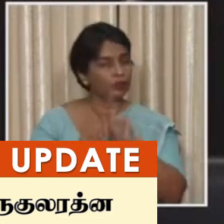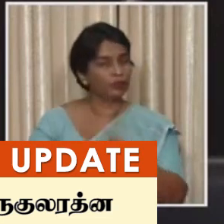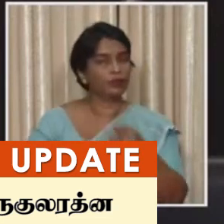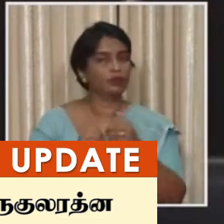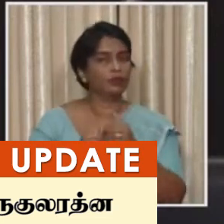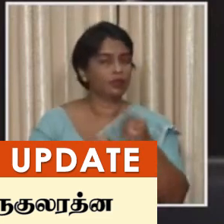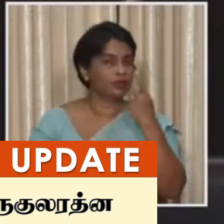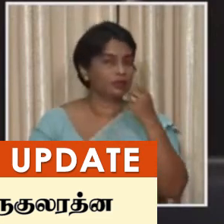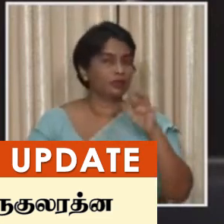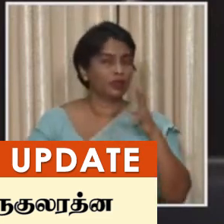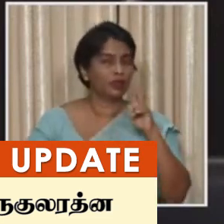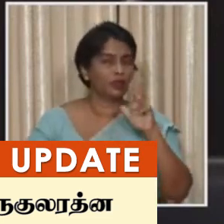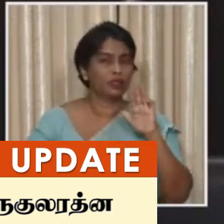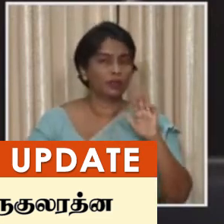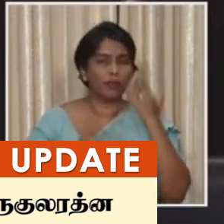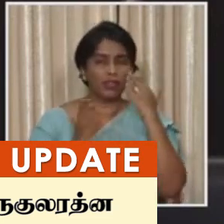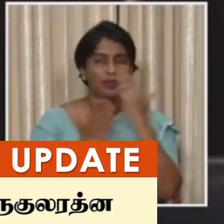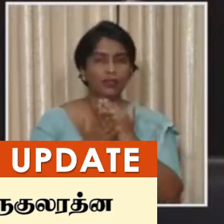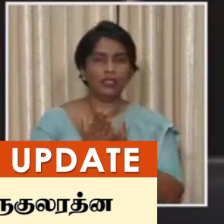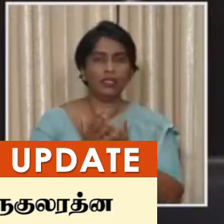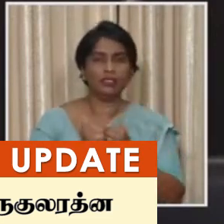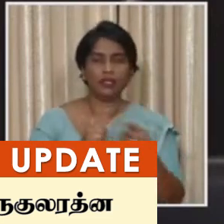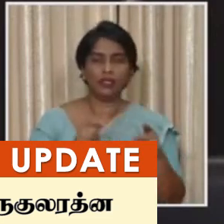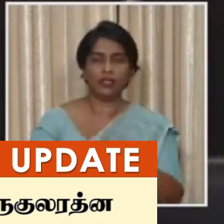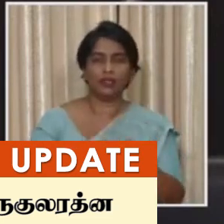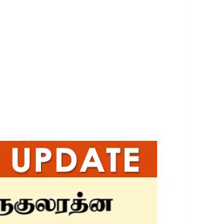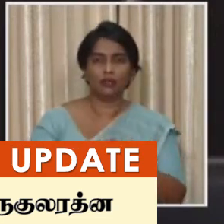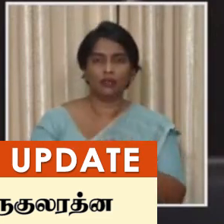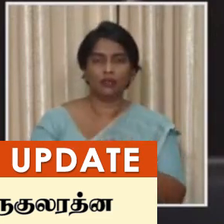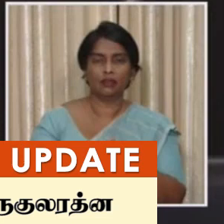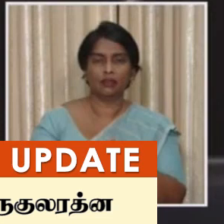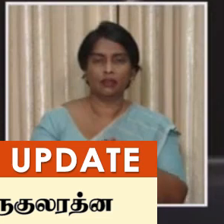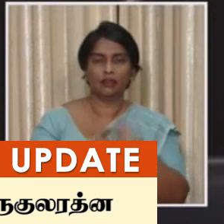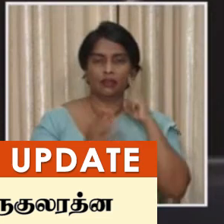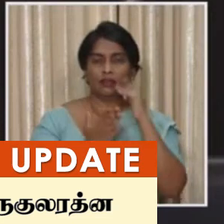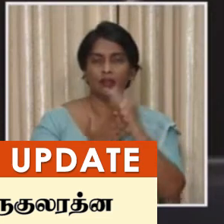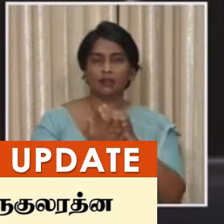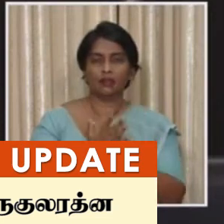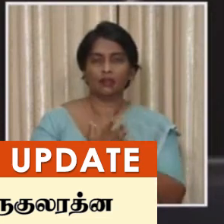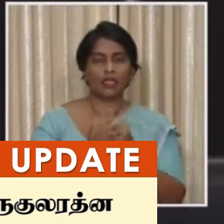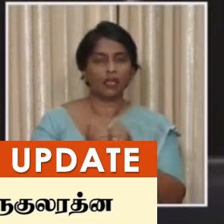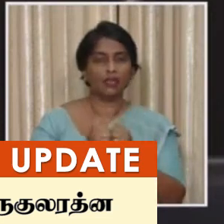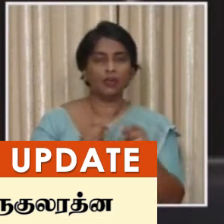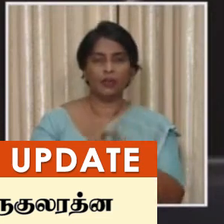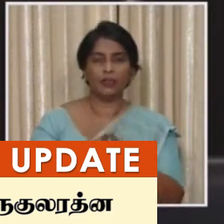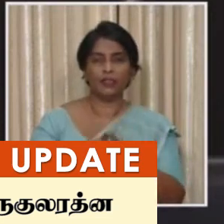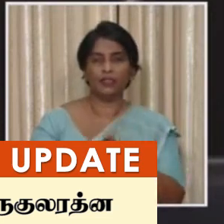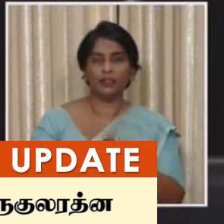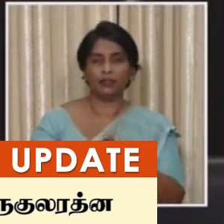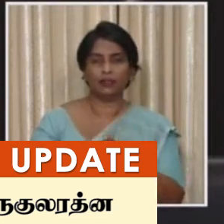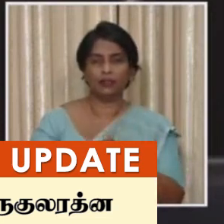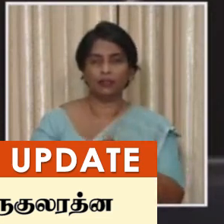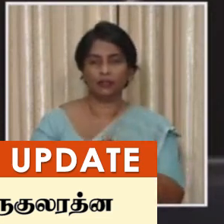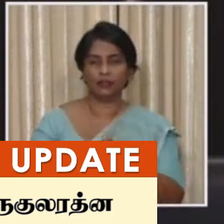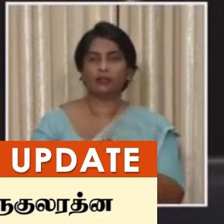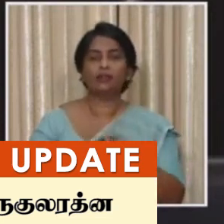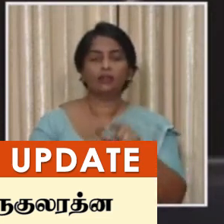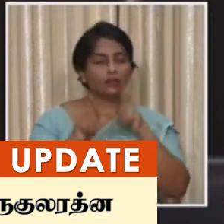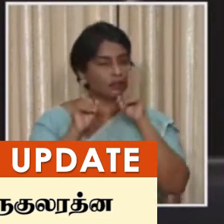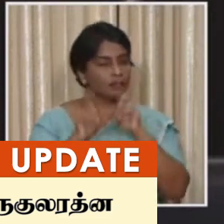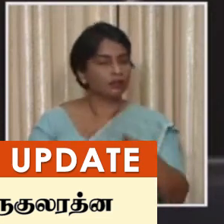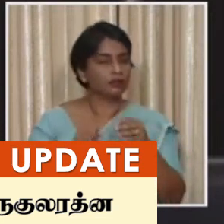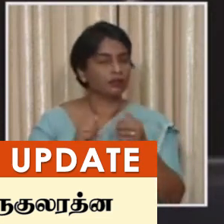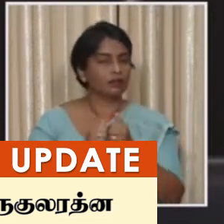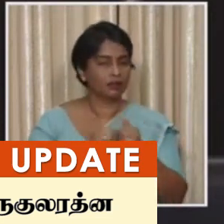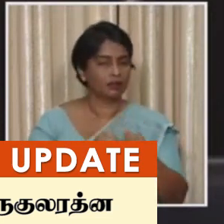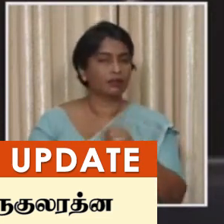1989 அவர் இந்த பாராளுமன்றத்துக்குள்ளே முதலாவதாக காலடி எடுத்து வைத்தார் தொடர்ந்து 2020 வரை இந்த